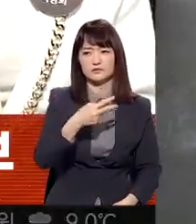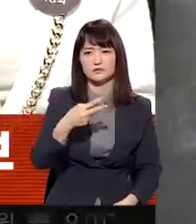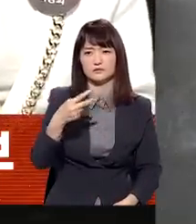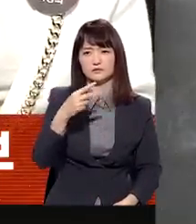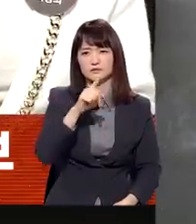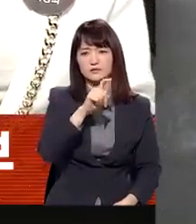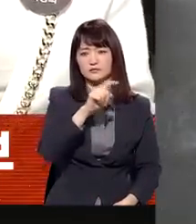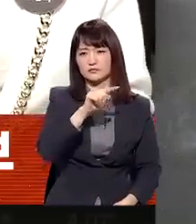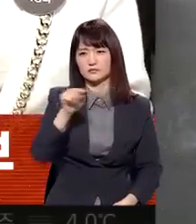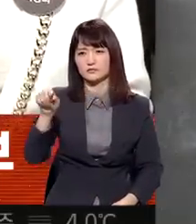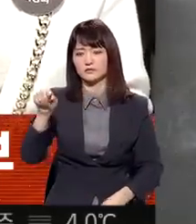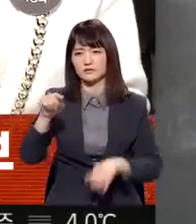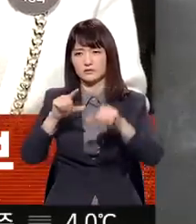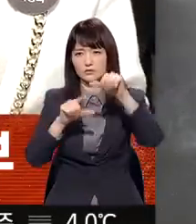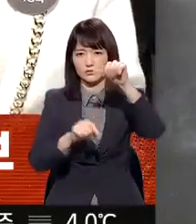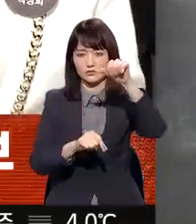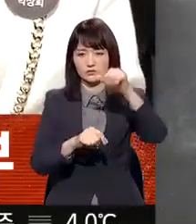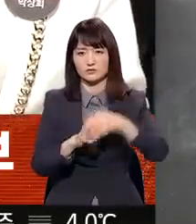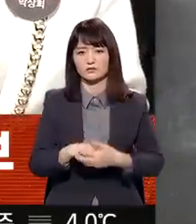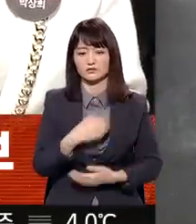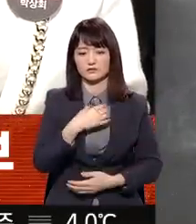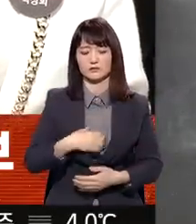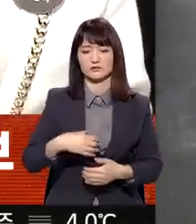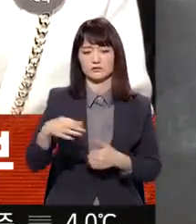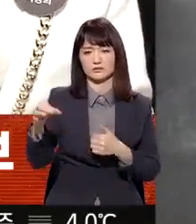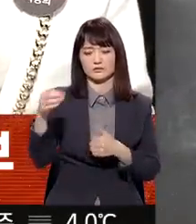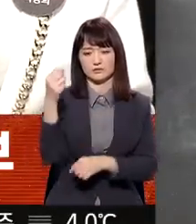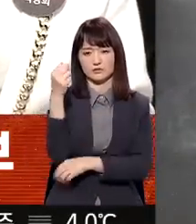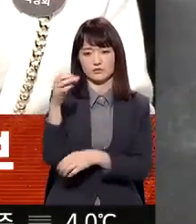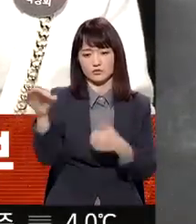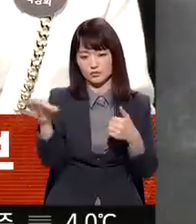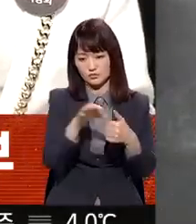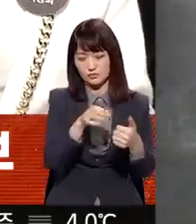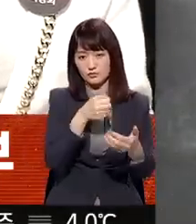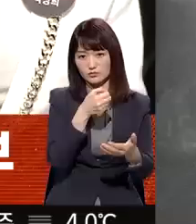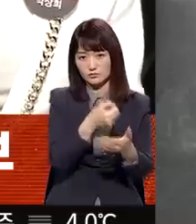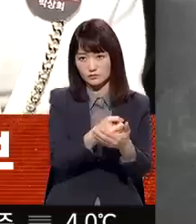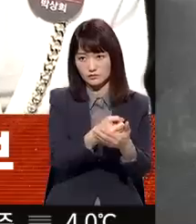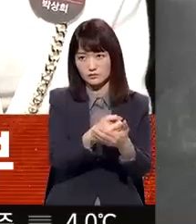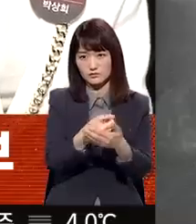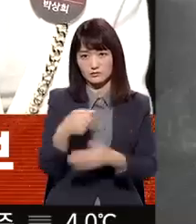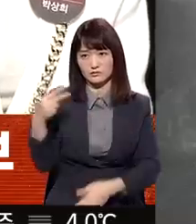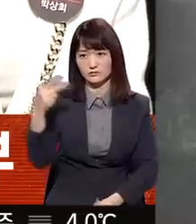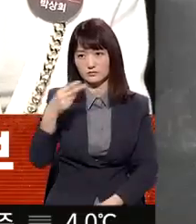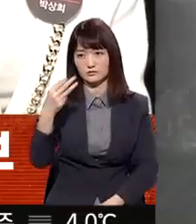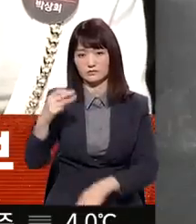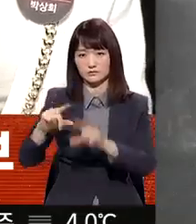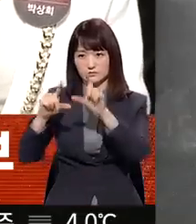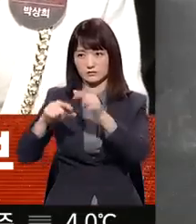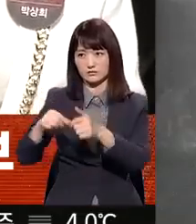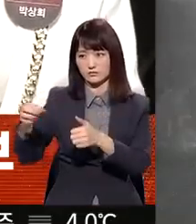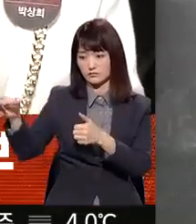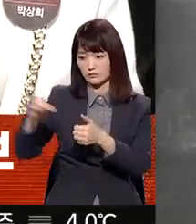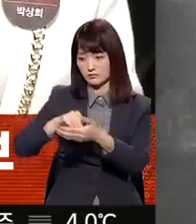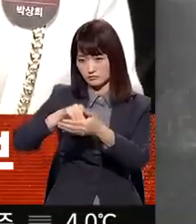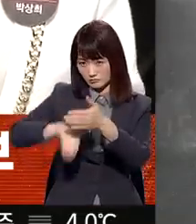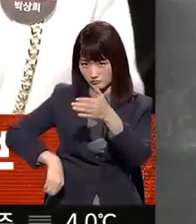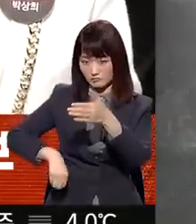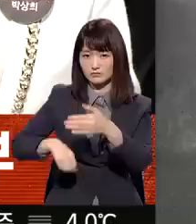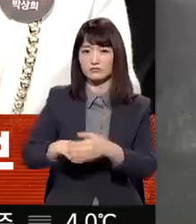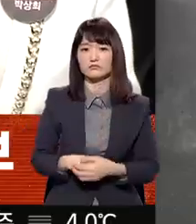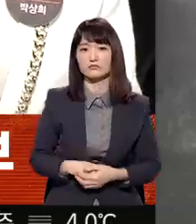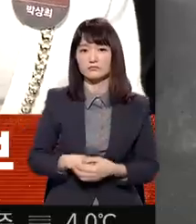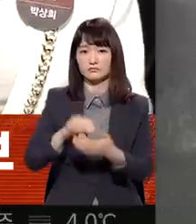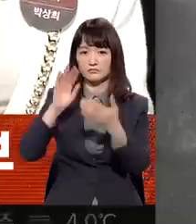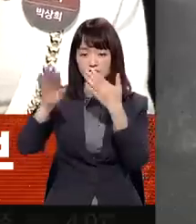2011년 5월에는 기초수급 대상자로 지정이 되었었는데 무슨 이유인지 모르게 2013년 수급 대상에서 제외가 됩니다.